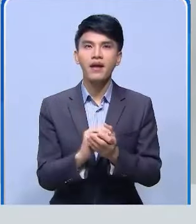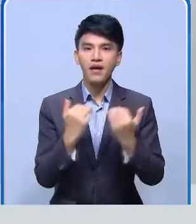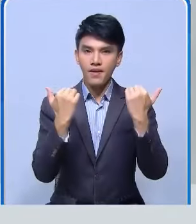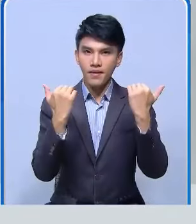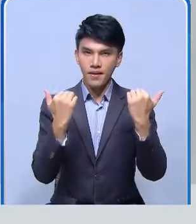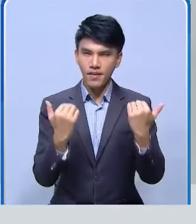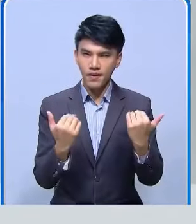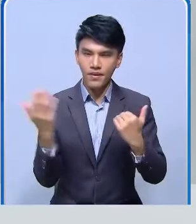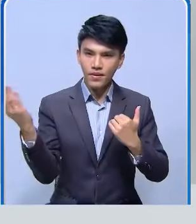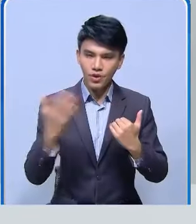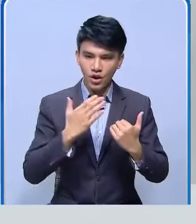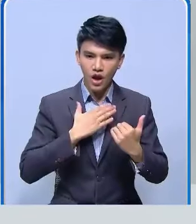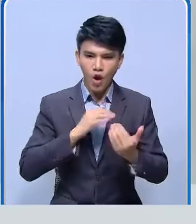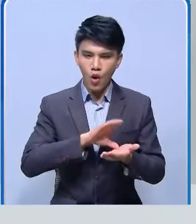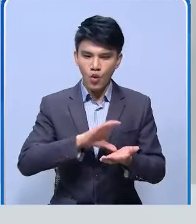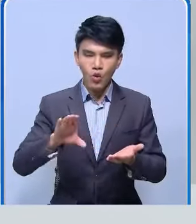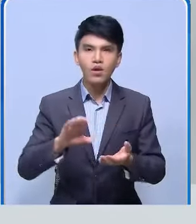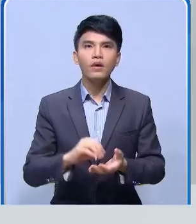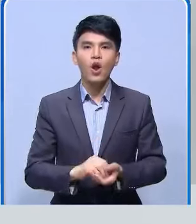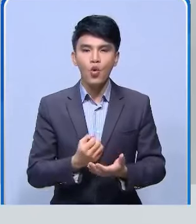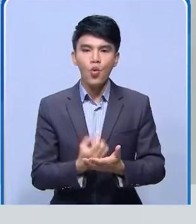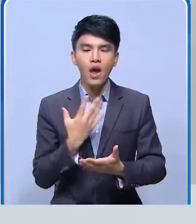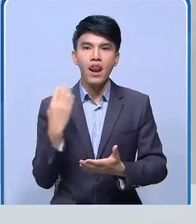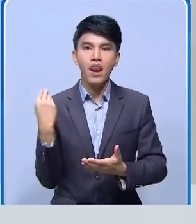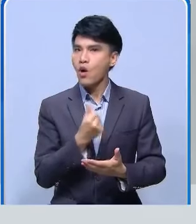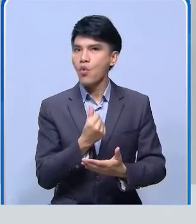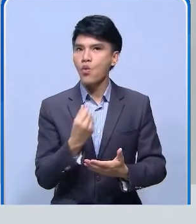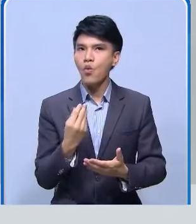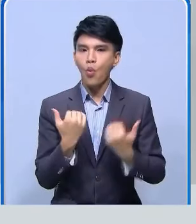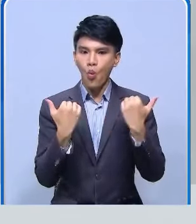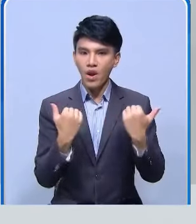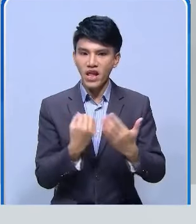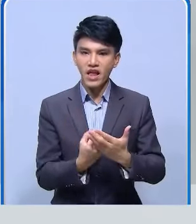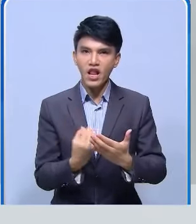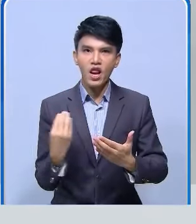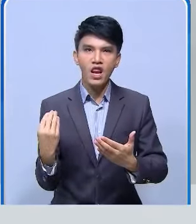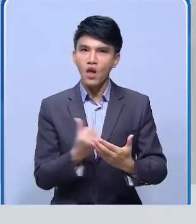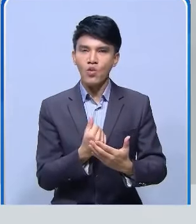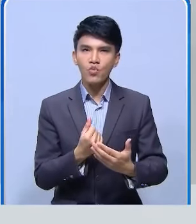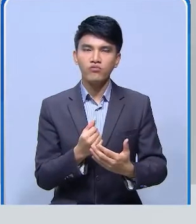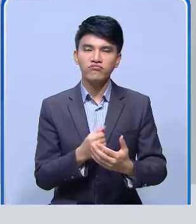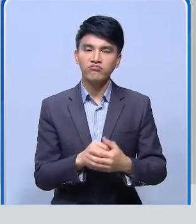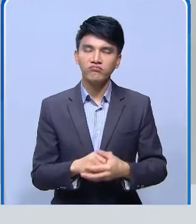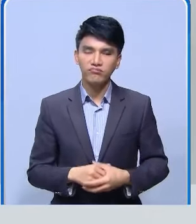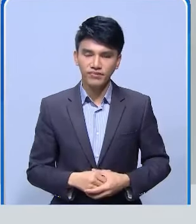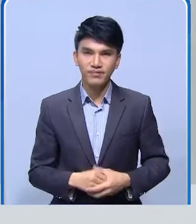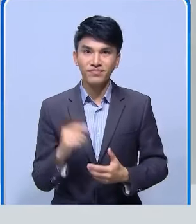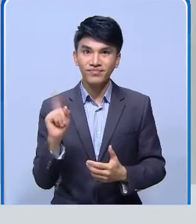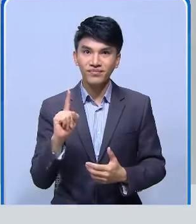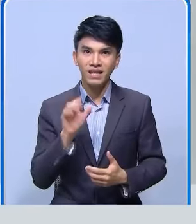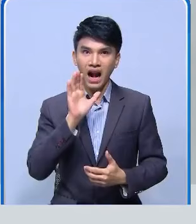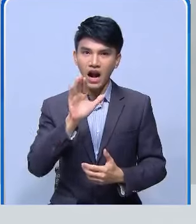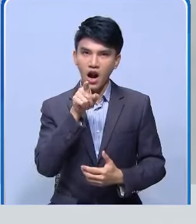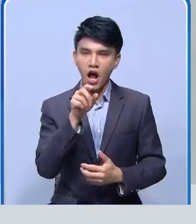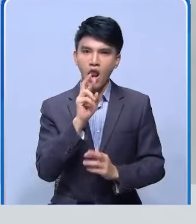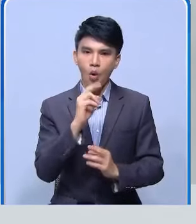ดักชวนให้เราหลอกลงทุนเนี่ยนะครับรวยเร็วรวยทางรัดรวยวันนี้ไม่เสี่ยงรีบตัดสินใจและคำว่าห้ามพลาด